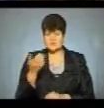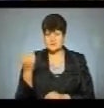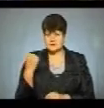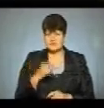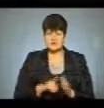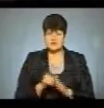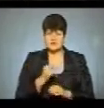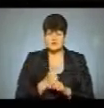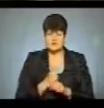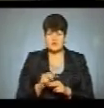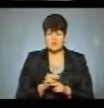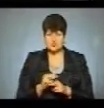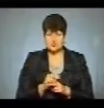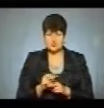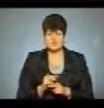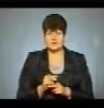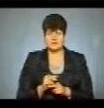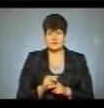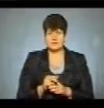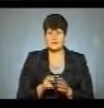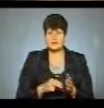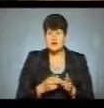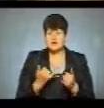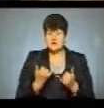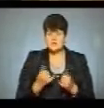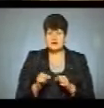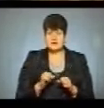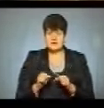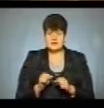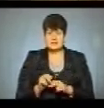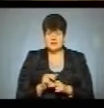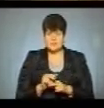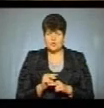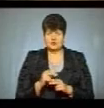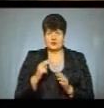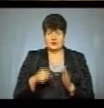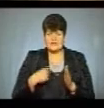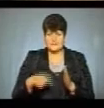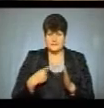починав працювати слюсарем рухомого складу. Сьогодні він керівник цеху з ремонту дизельних двигунів.